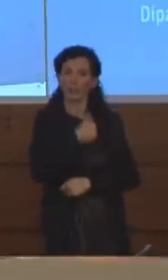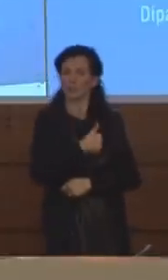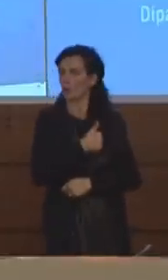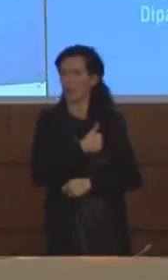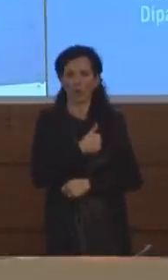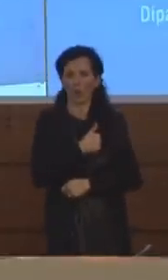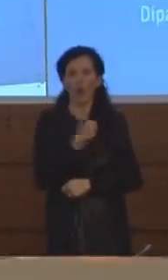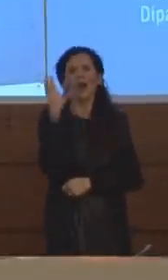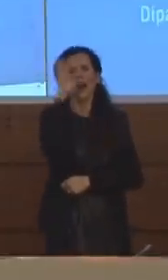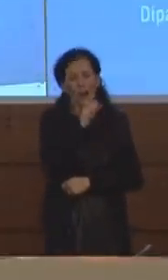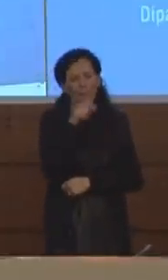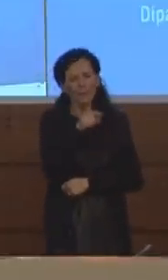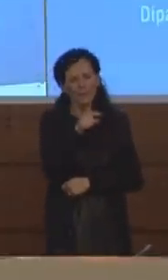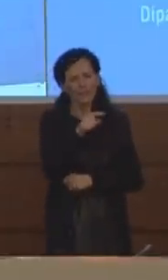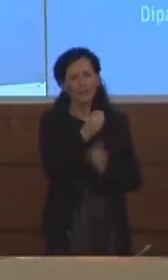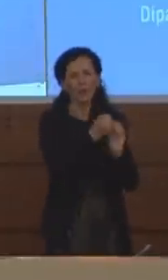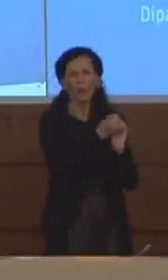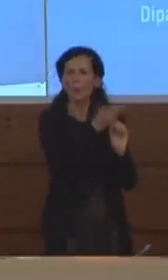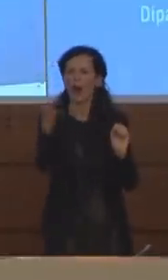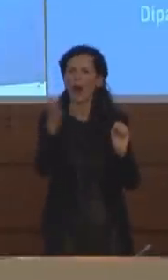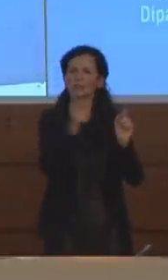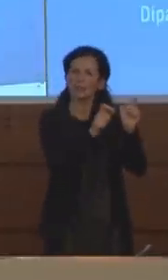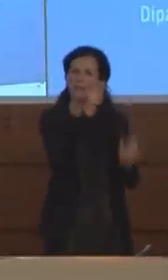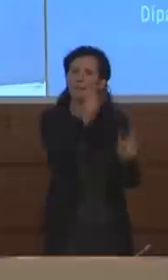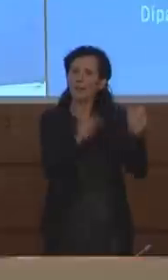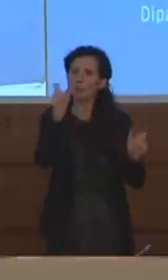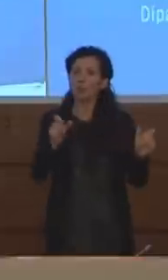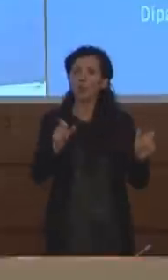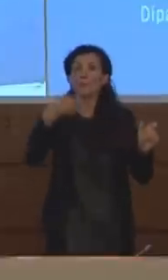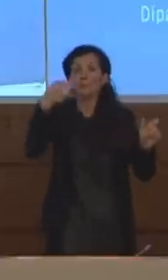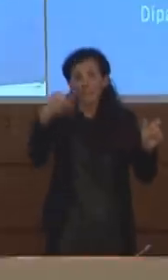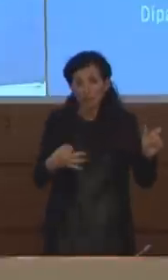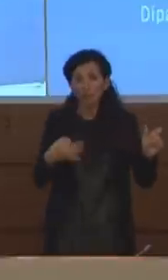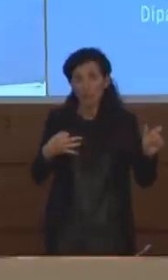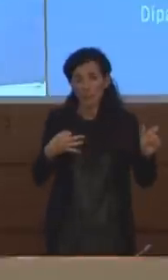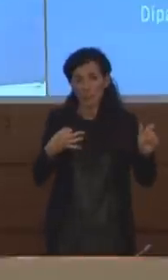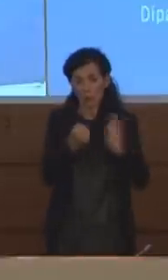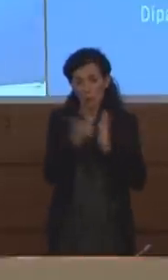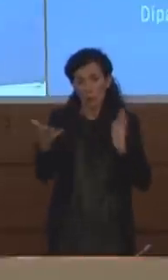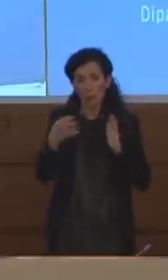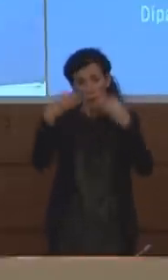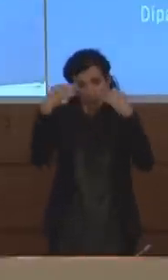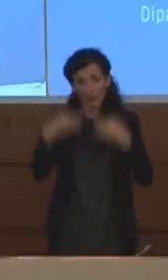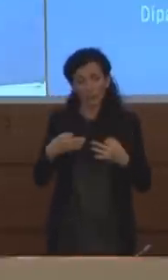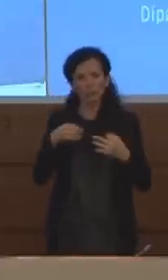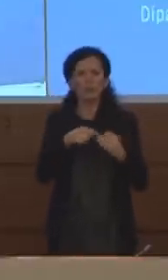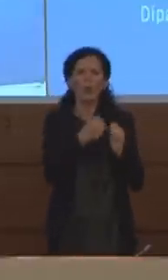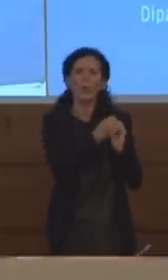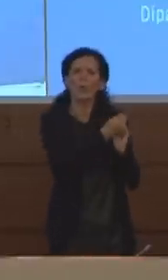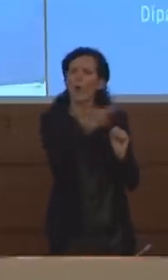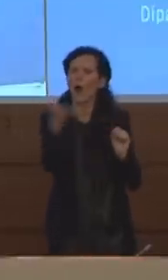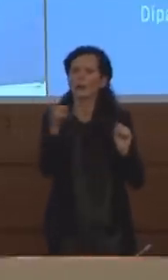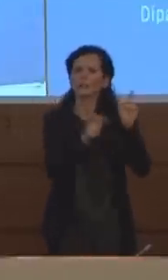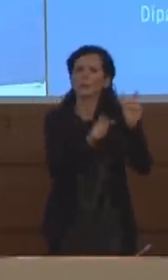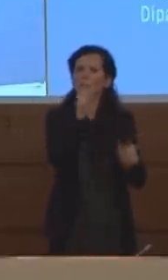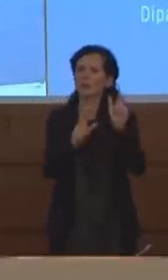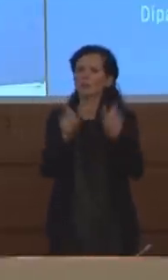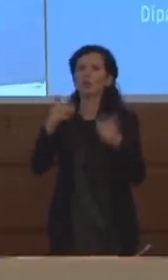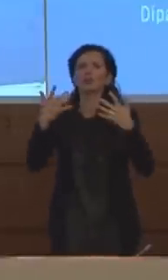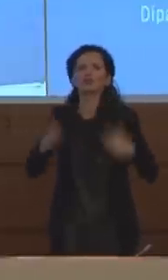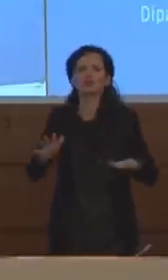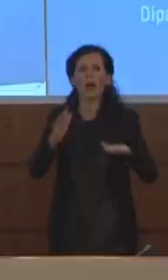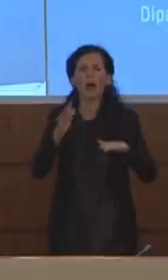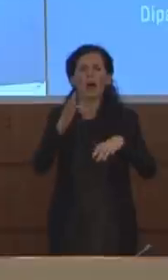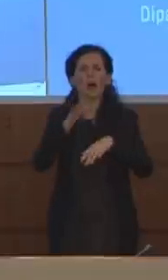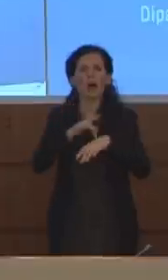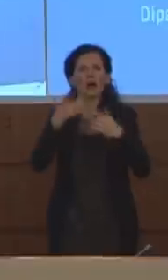quantificare oltre in maniera più precisa rispetto alle stime che già comunque esistono quante persone sono venute a contatto